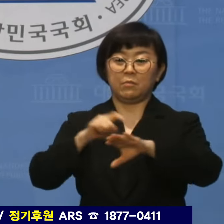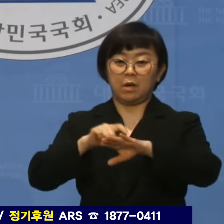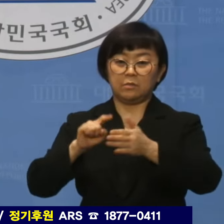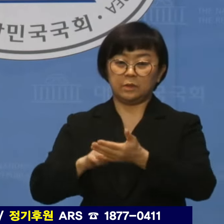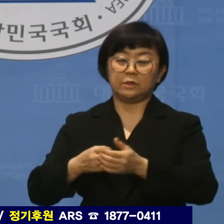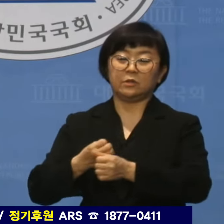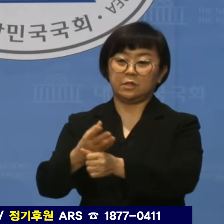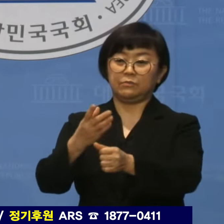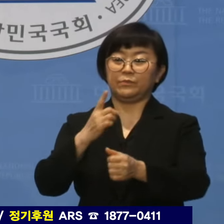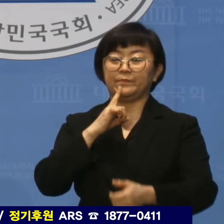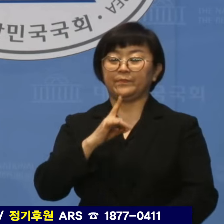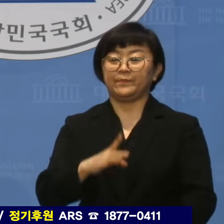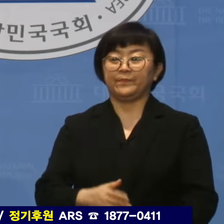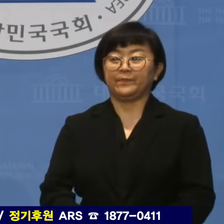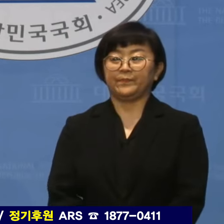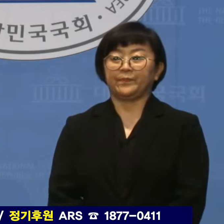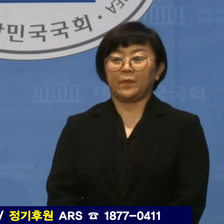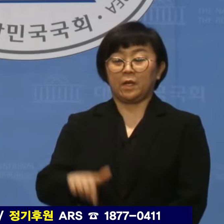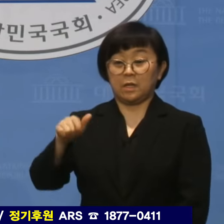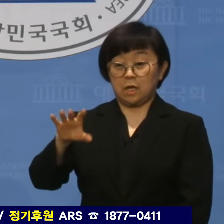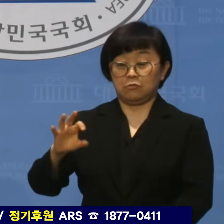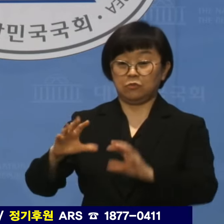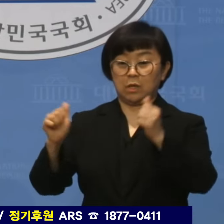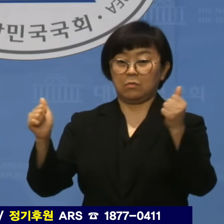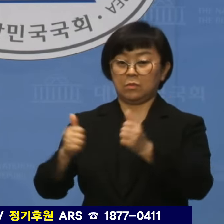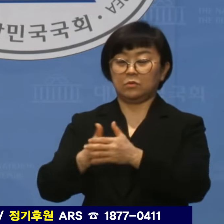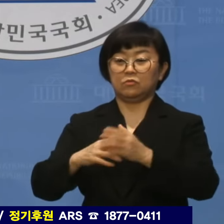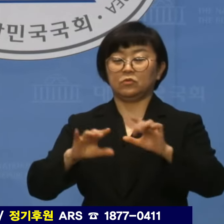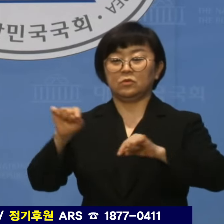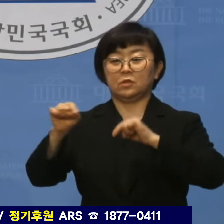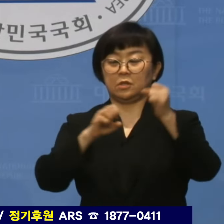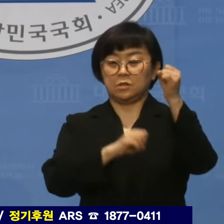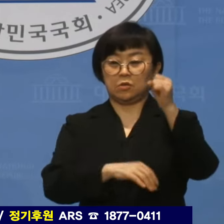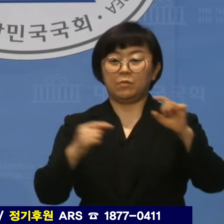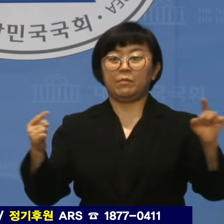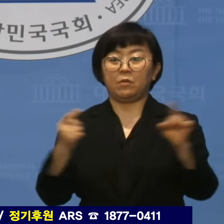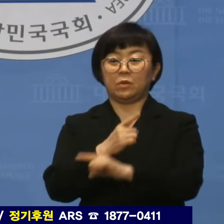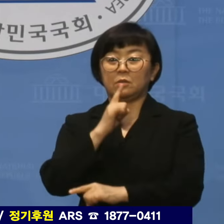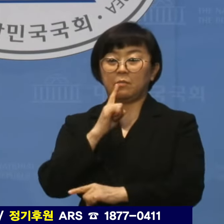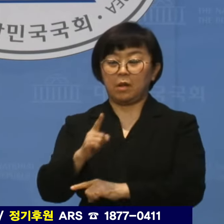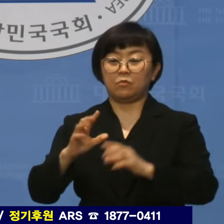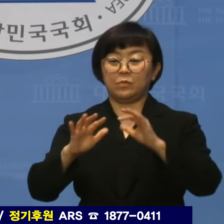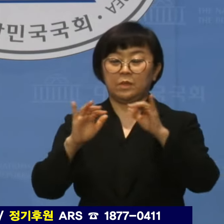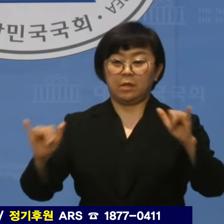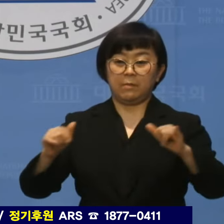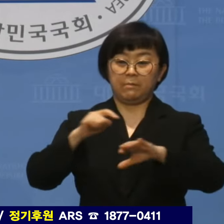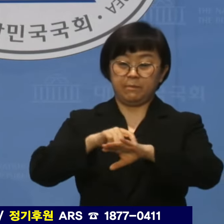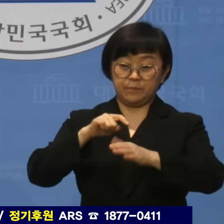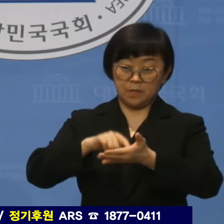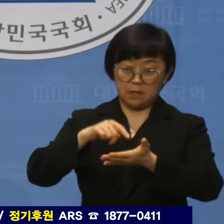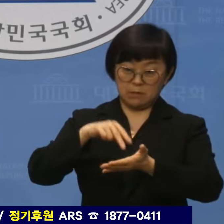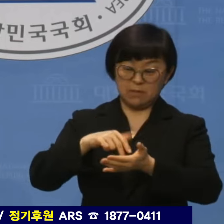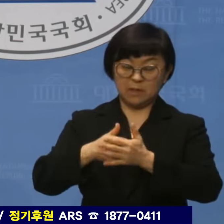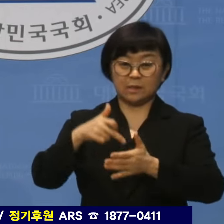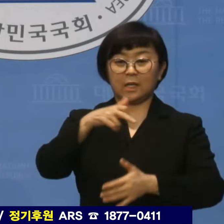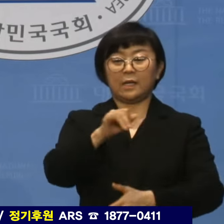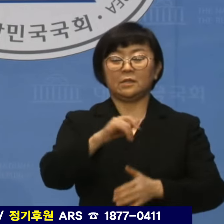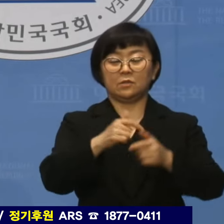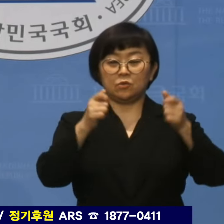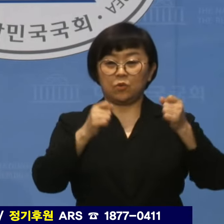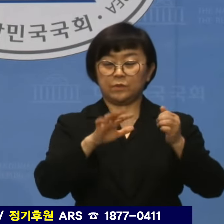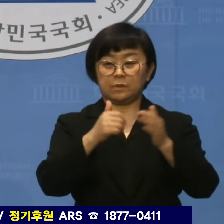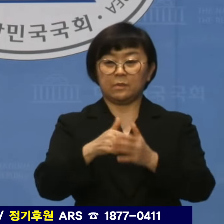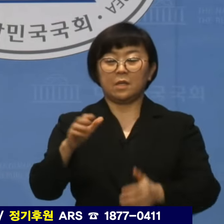그대로 전했을 뿐입니다. 강성희 의원은 국정 기조를 바꿔야 한다는 민심을, 카이스트